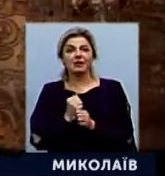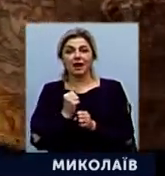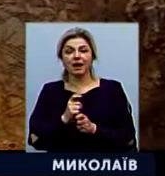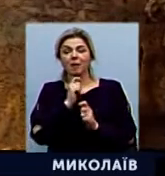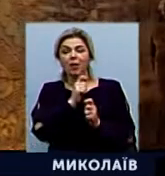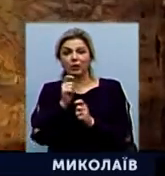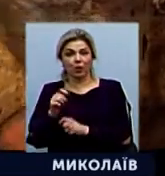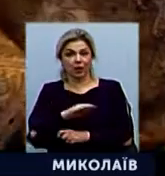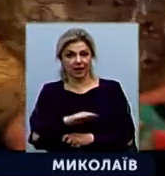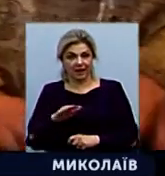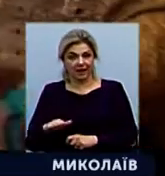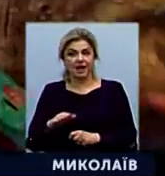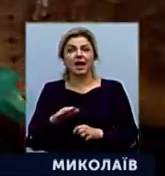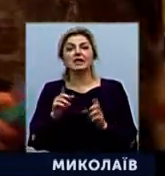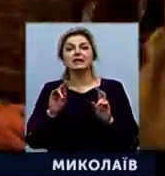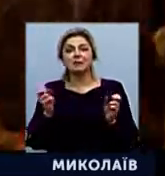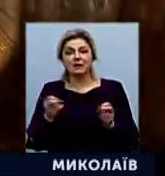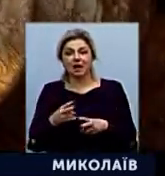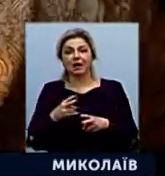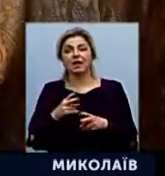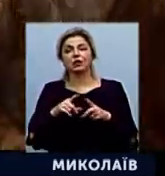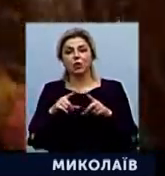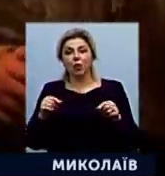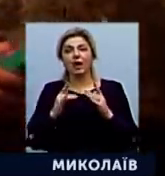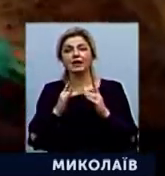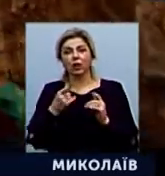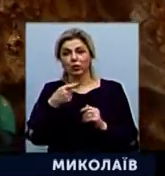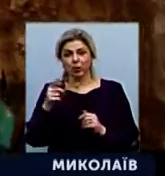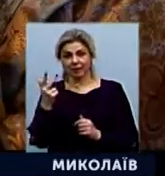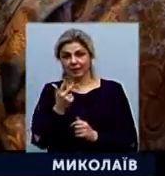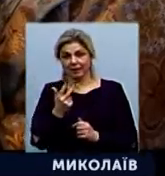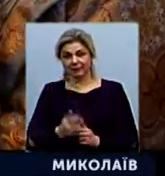дітям Миколаївської спеціальної загальноосвітньої школи-інтернат номер 3.